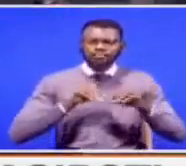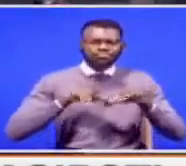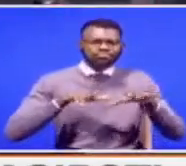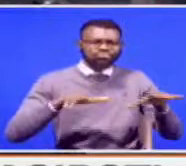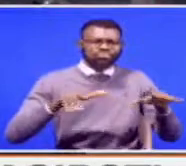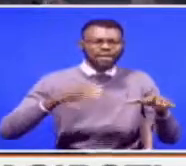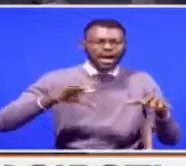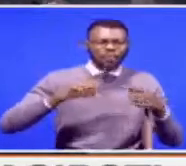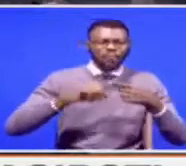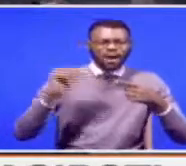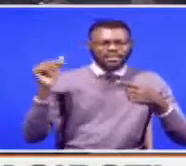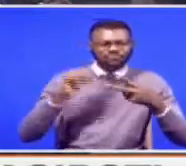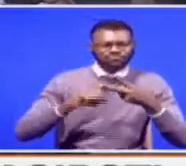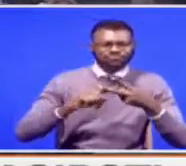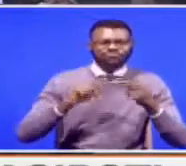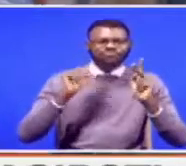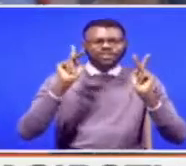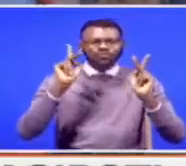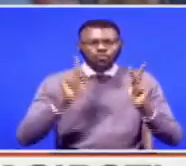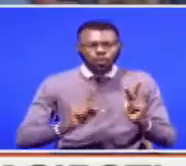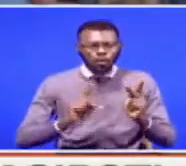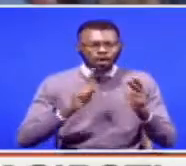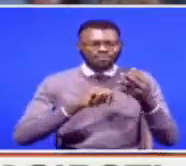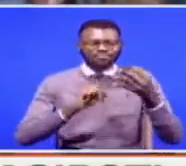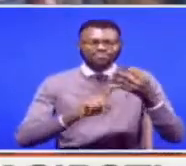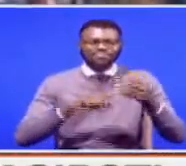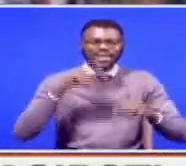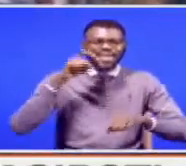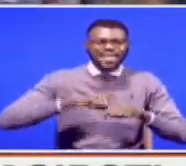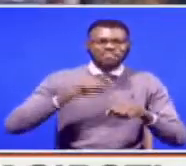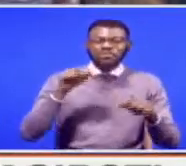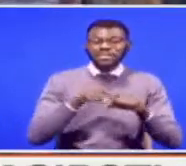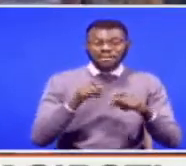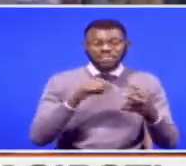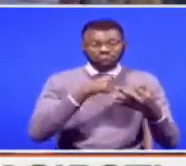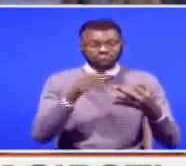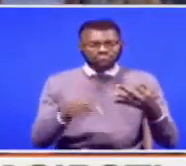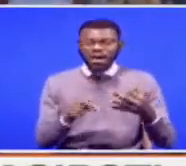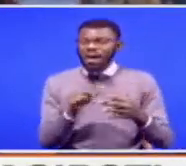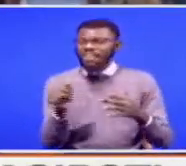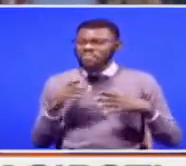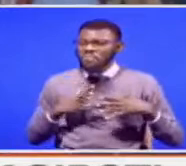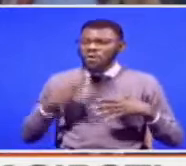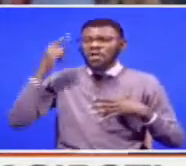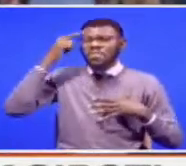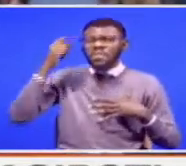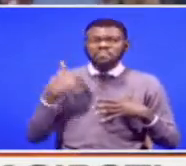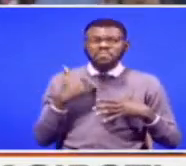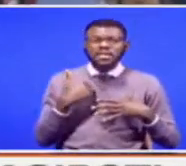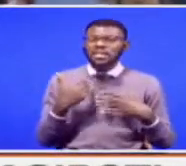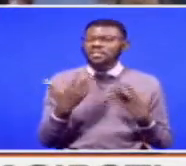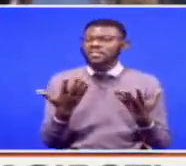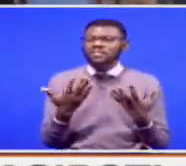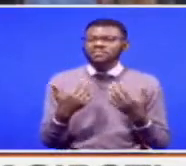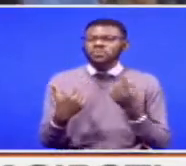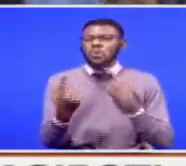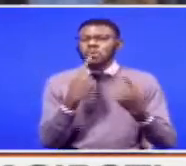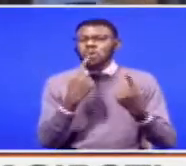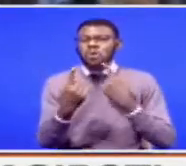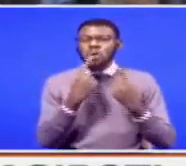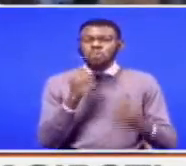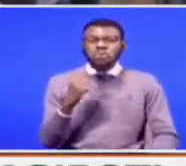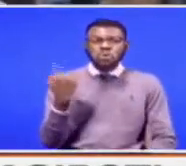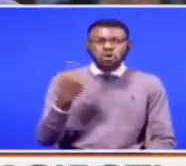Garissa, Kisumu pamoja na Embu. Kuna wale bado wanafikiria, hii ni sarakasi tu, ni mambo kidogo kidogo ya PR. Hii